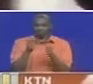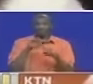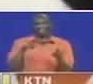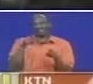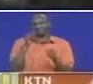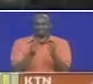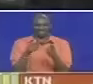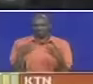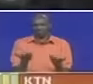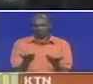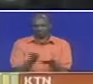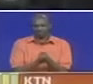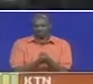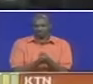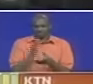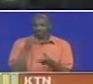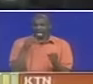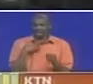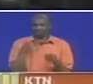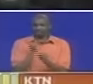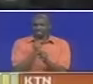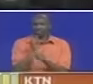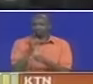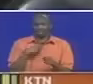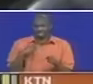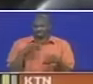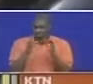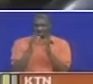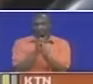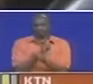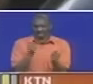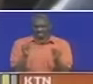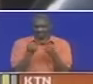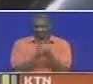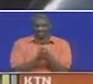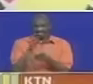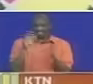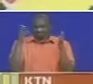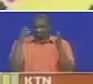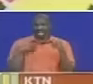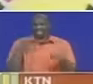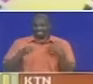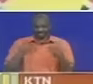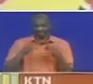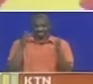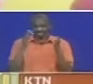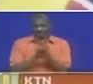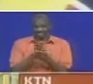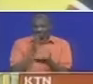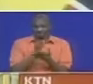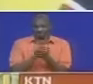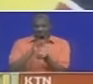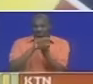kuendesha magari. Our idea is to ensure that our roads are safe. Sherehe na raha za Krismasi